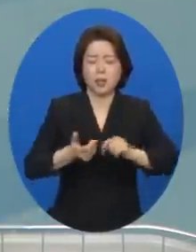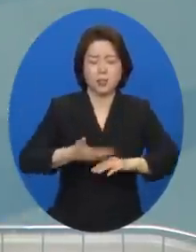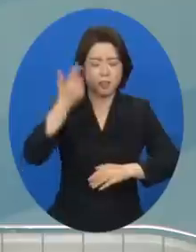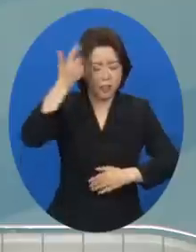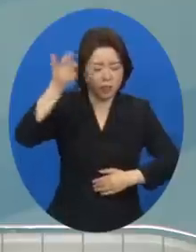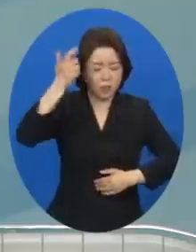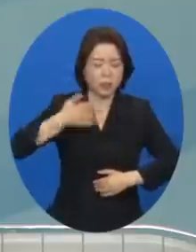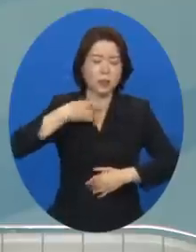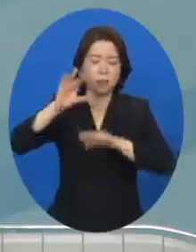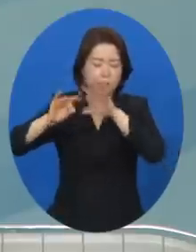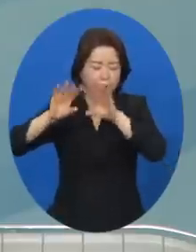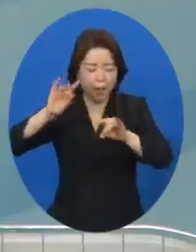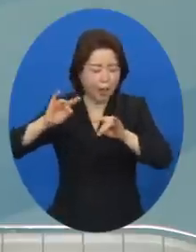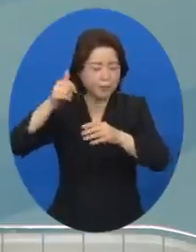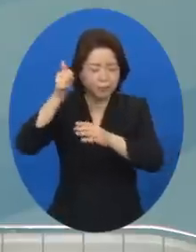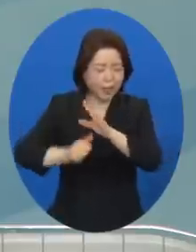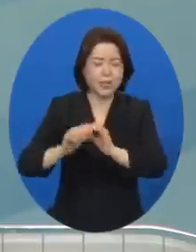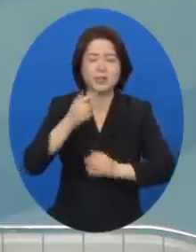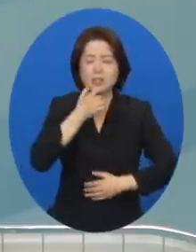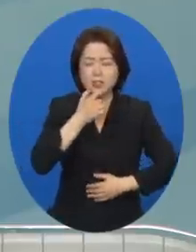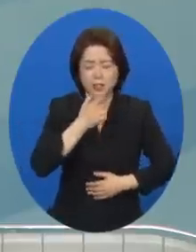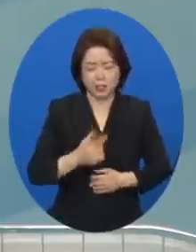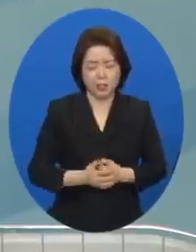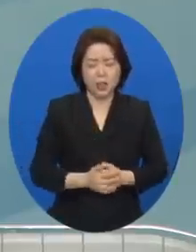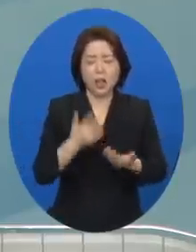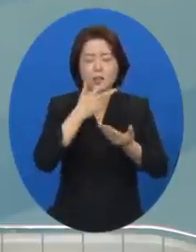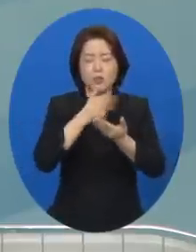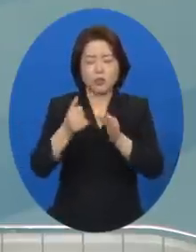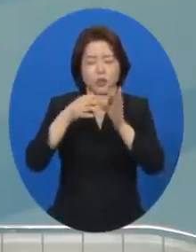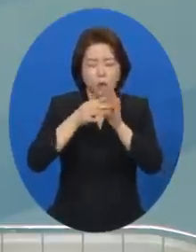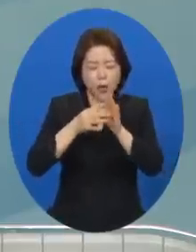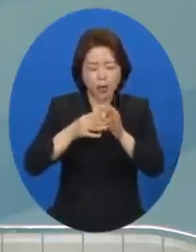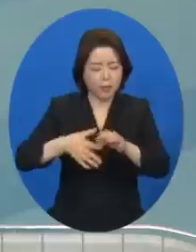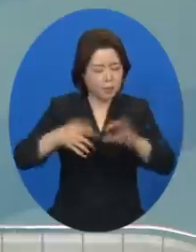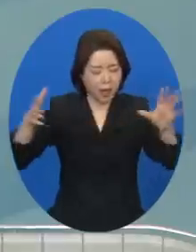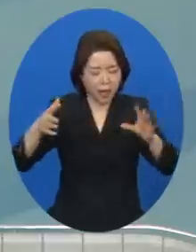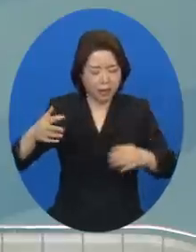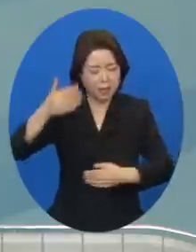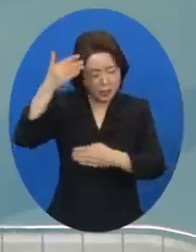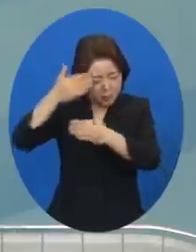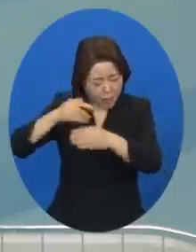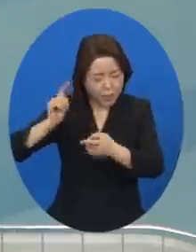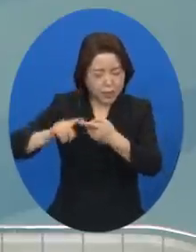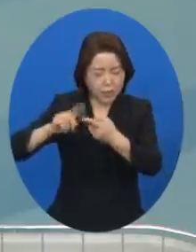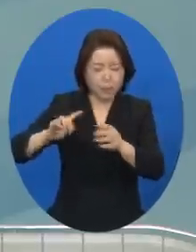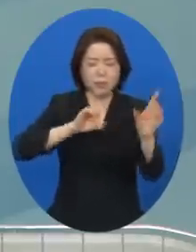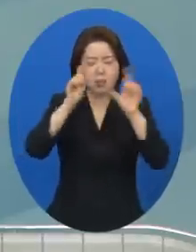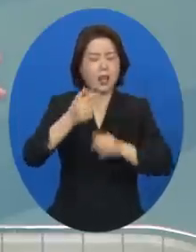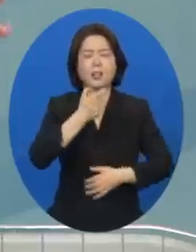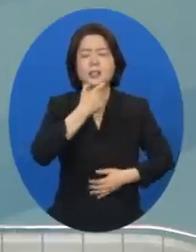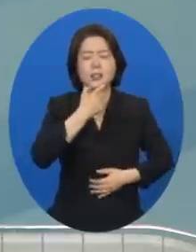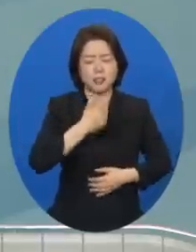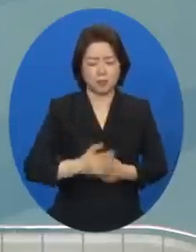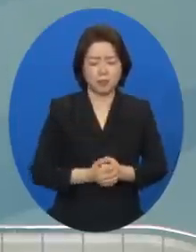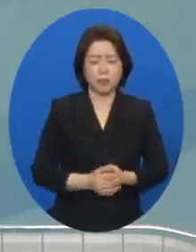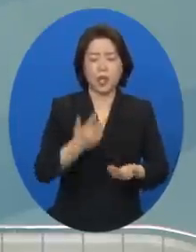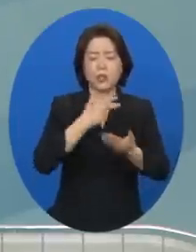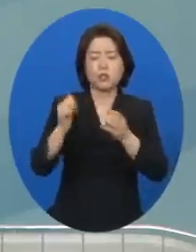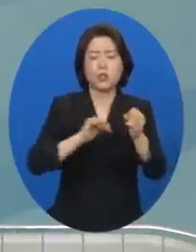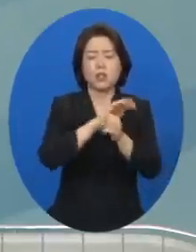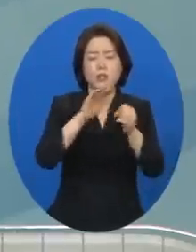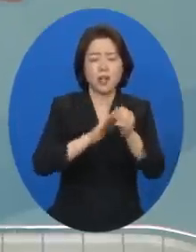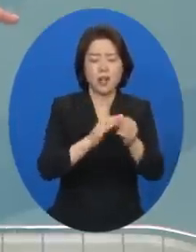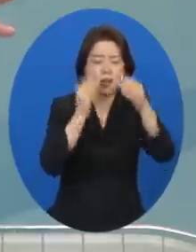0 피판 상태에 빠지고 싶지 않습니다 주님과 관계가 끊어진 상태에서 그렇게 살고 싶지 않습니다 죄 사랑한 의